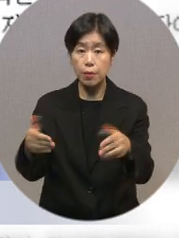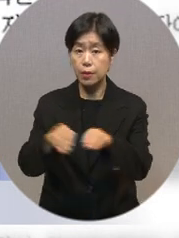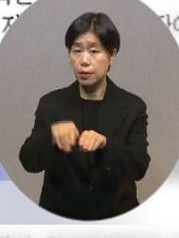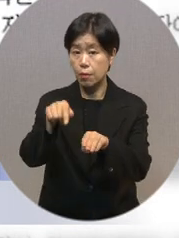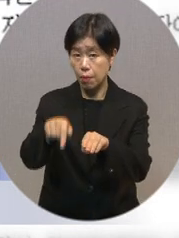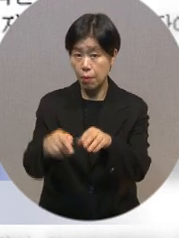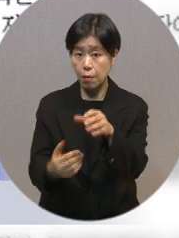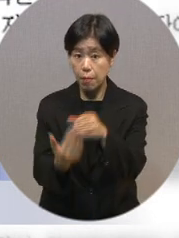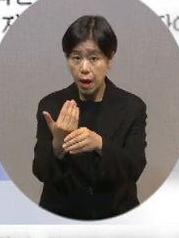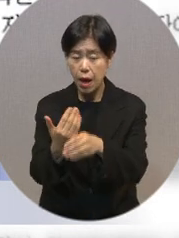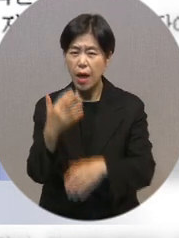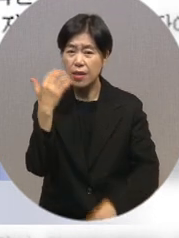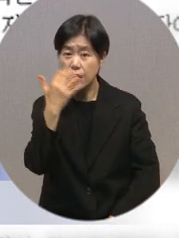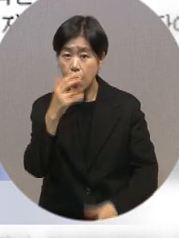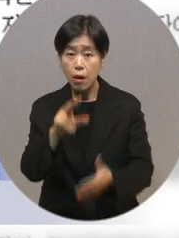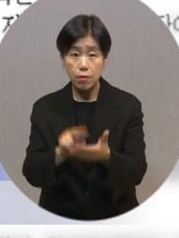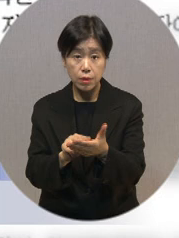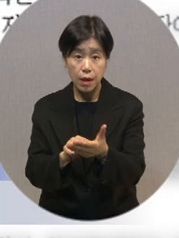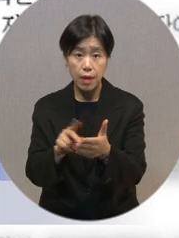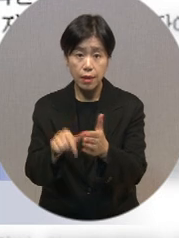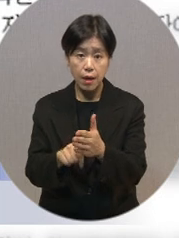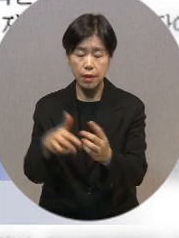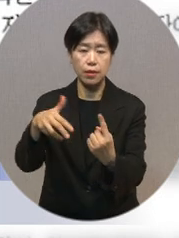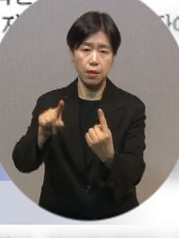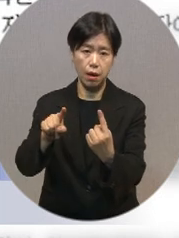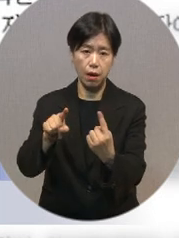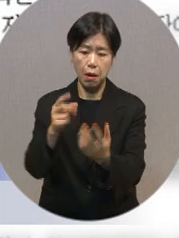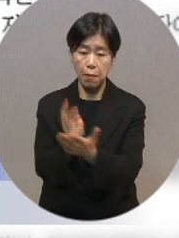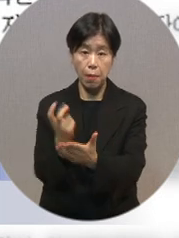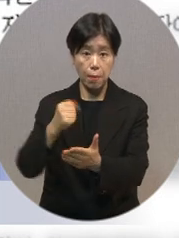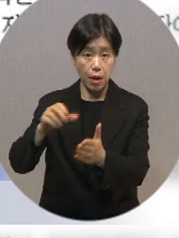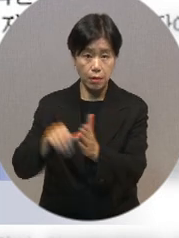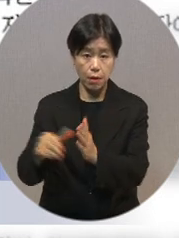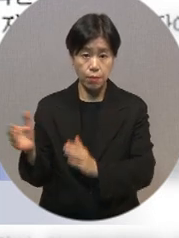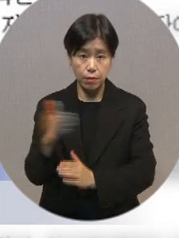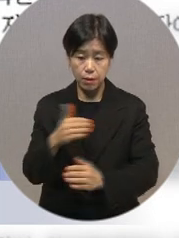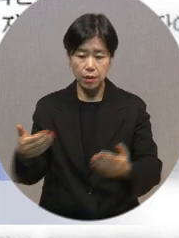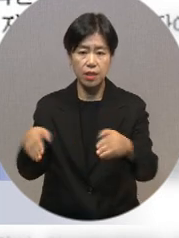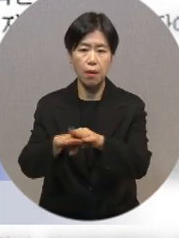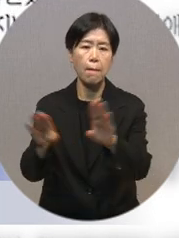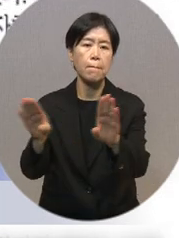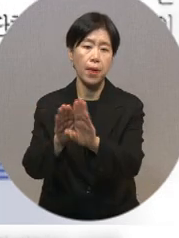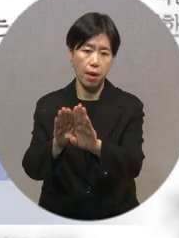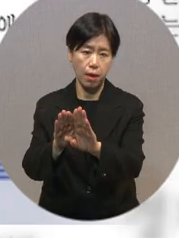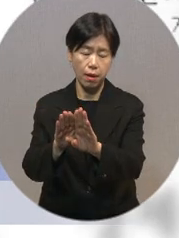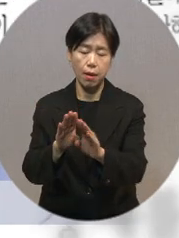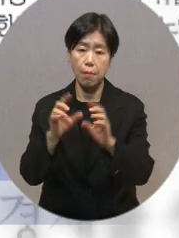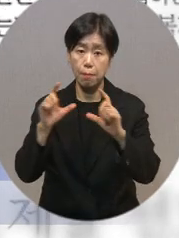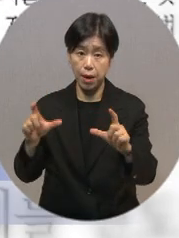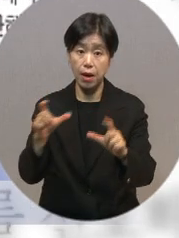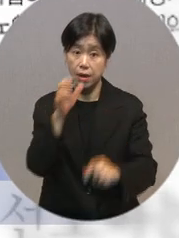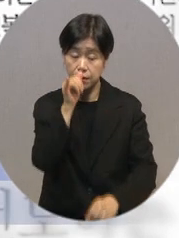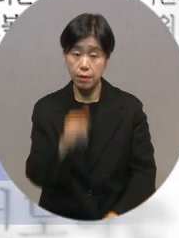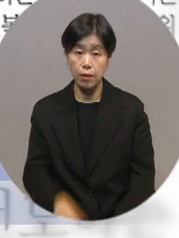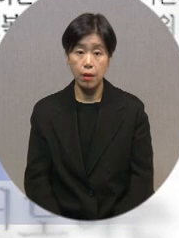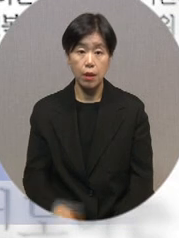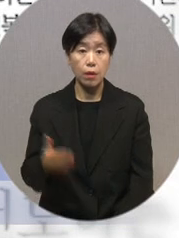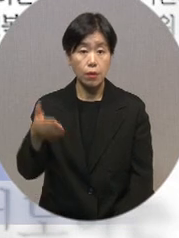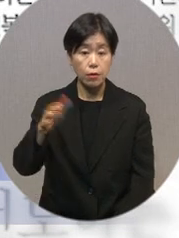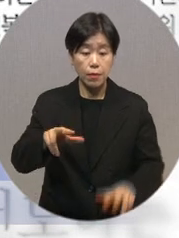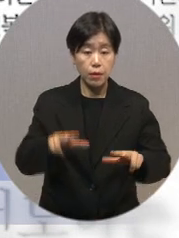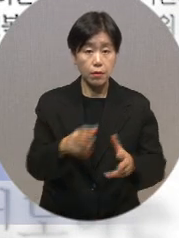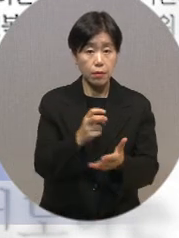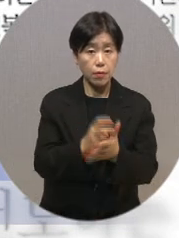발생하는 성범죄는 1차 위반 시설 폐쇄를 규정하고 있긴 합니다 그렇지만이